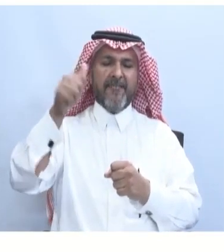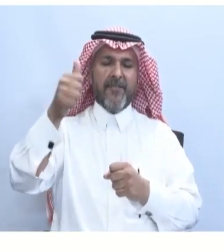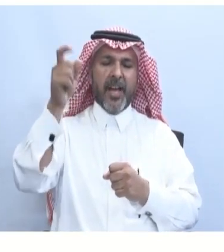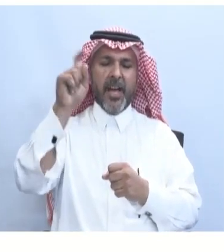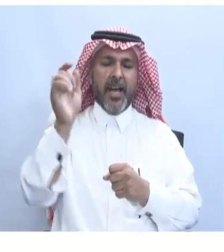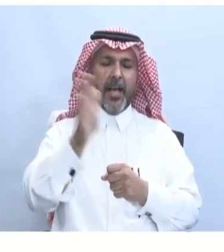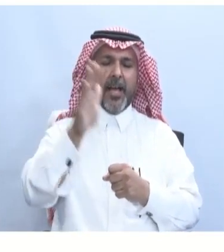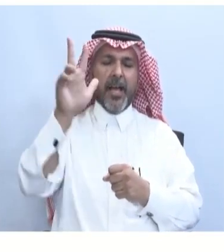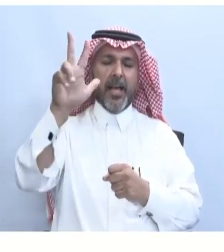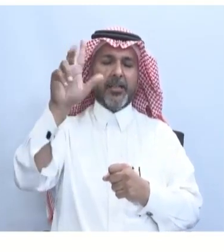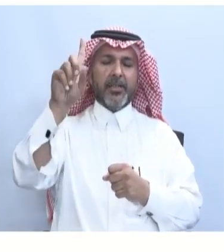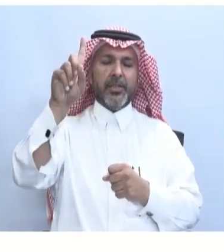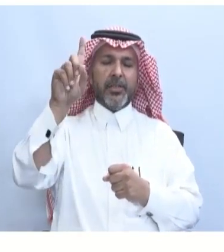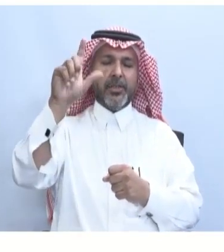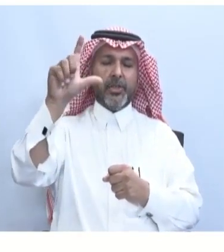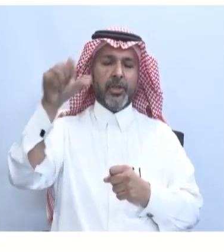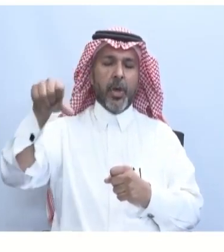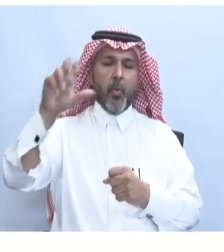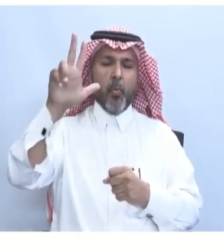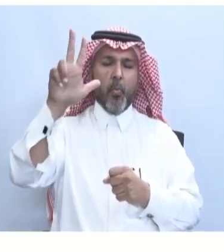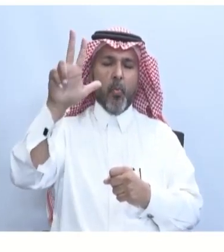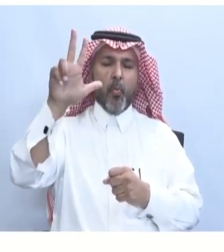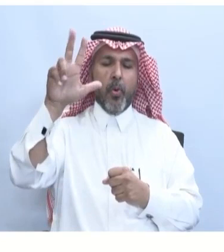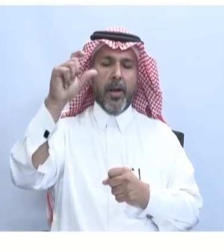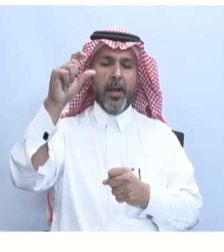ابو العباس عبد الله بن محمد ايضا